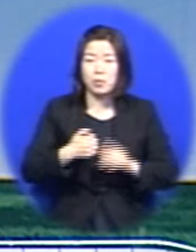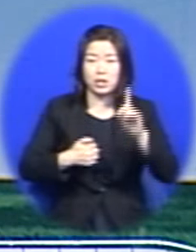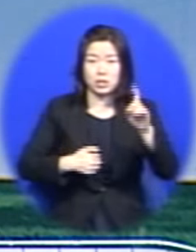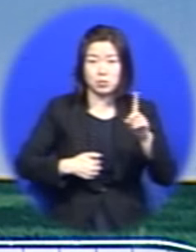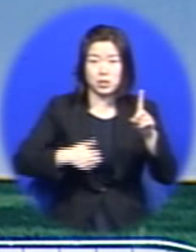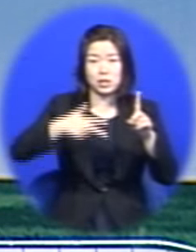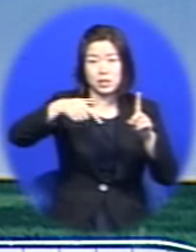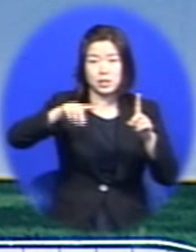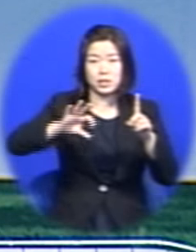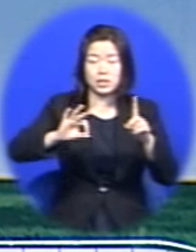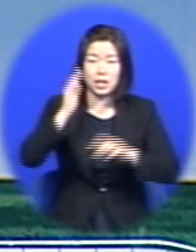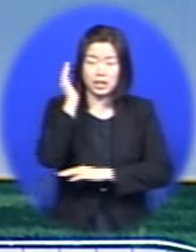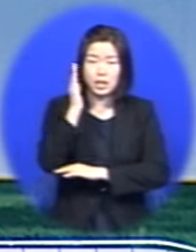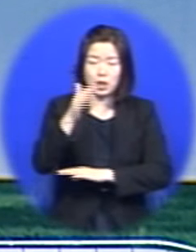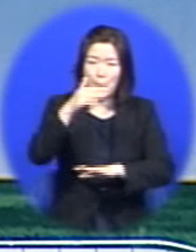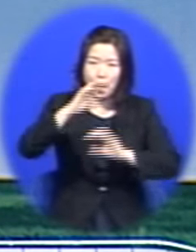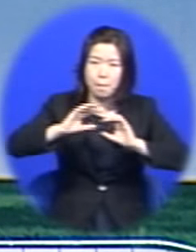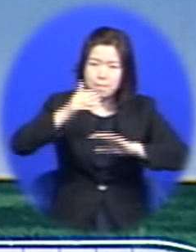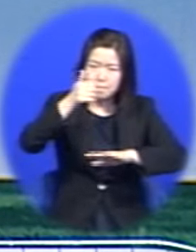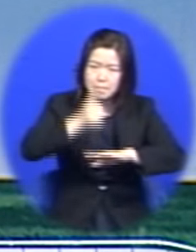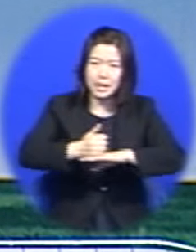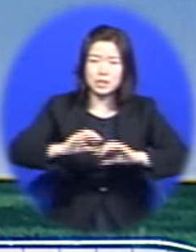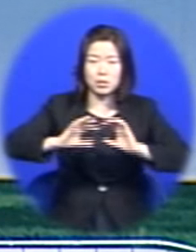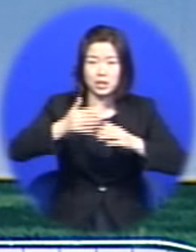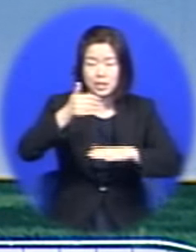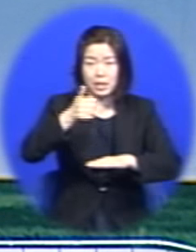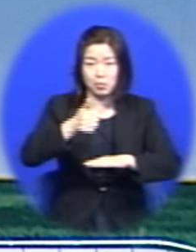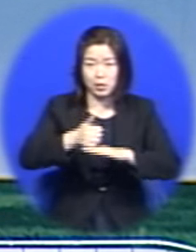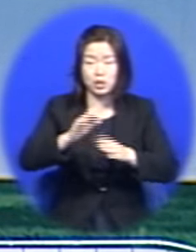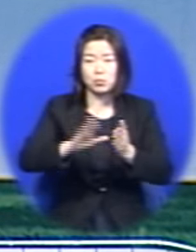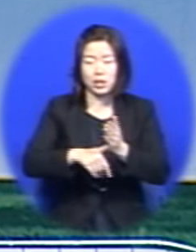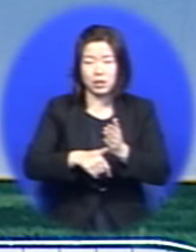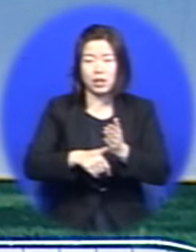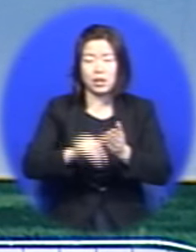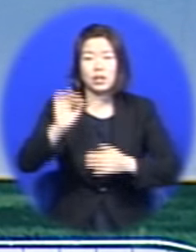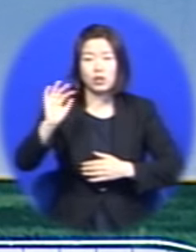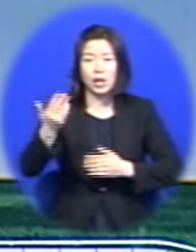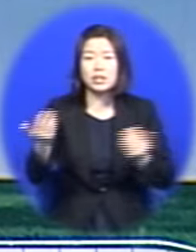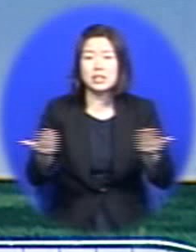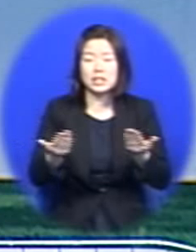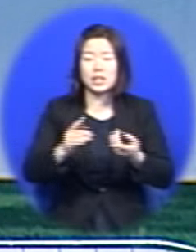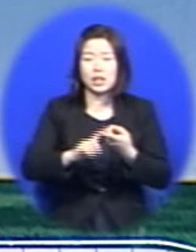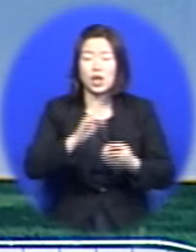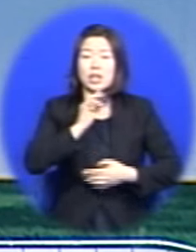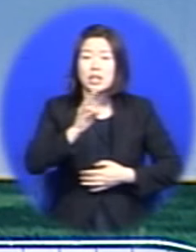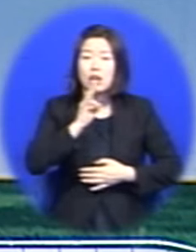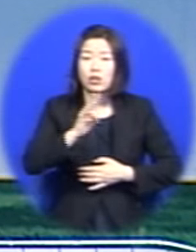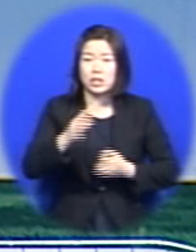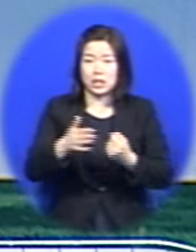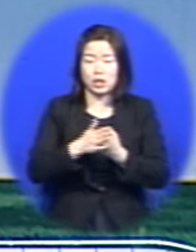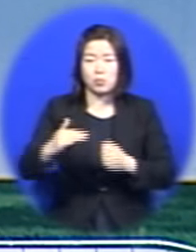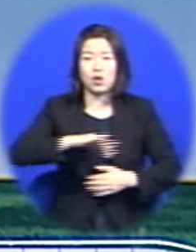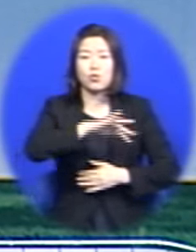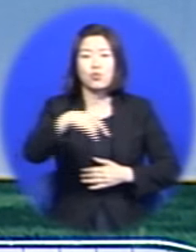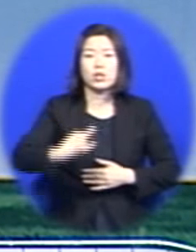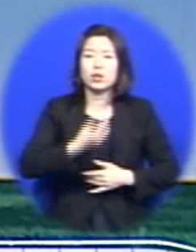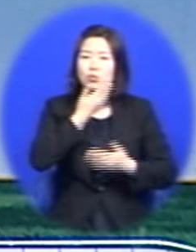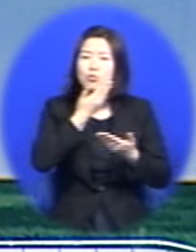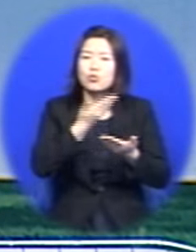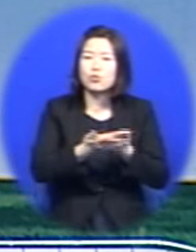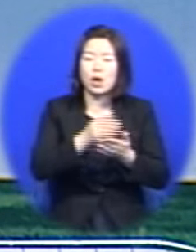이야기는 마지막 종말의 때에 되어질 일에 대한 예언이기 때문에 우리에게도 굉장히 중요한